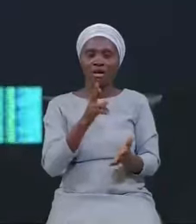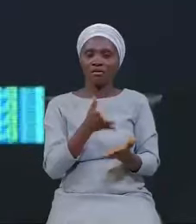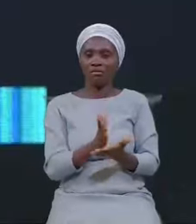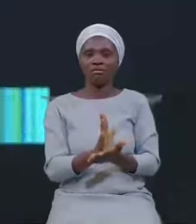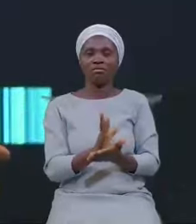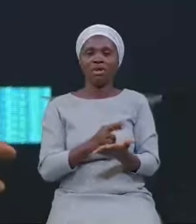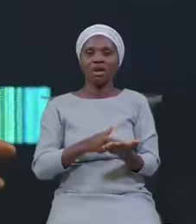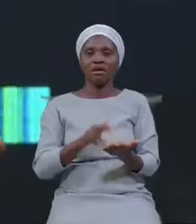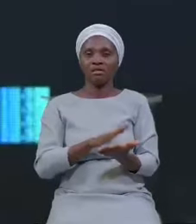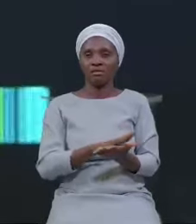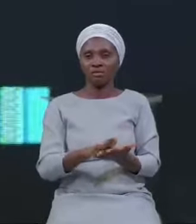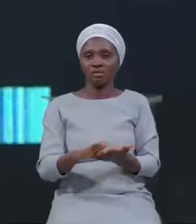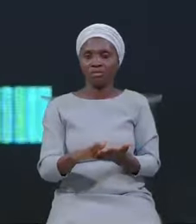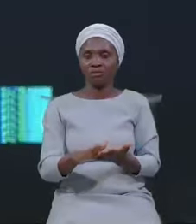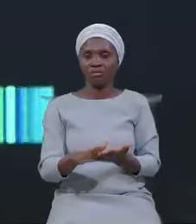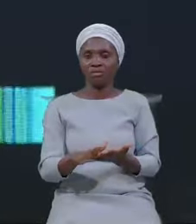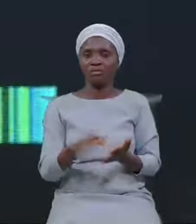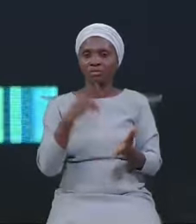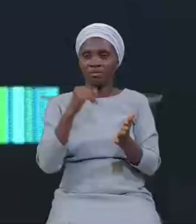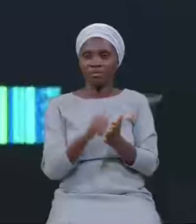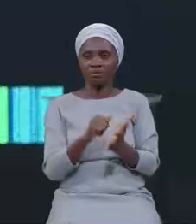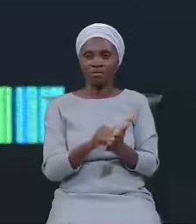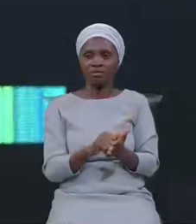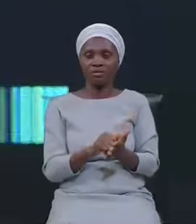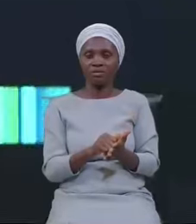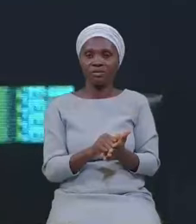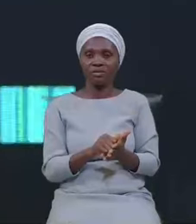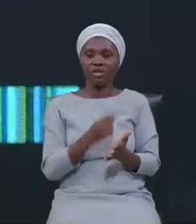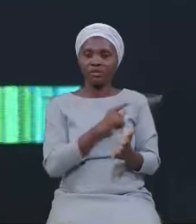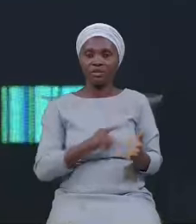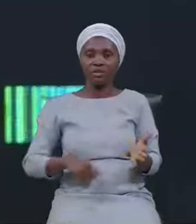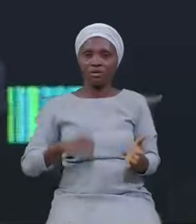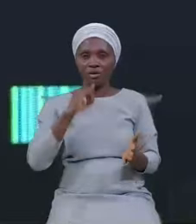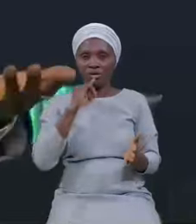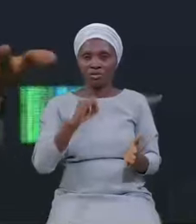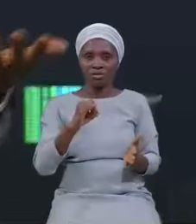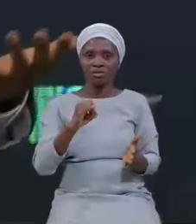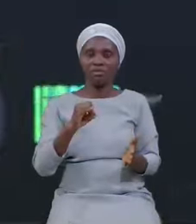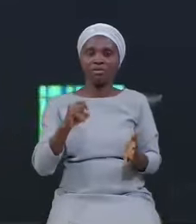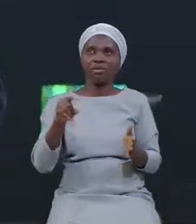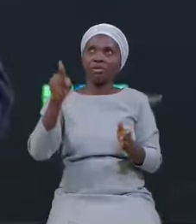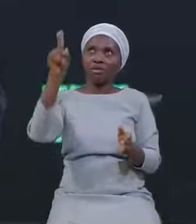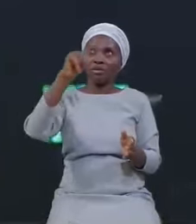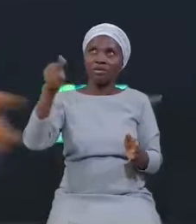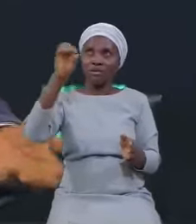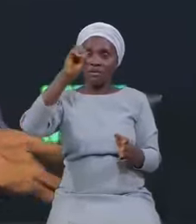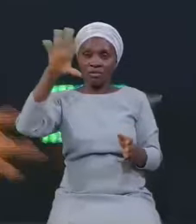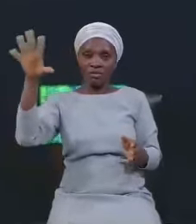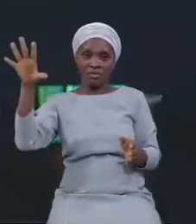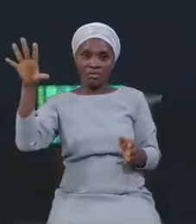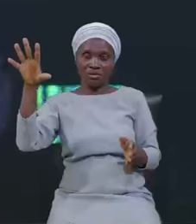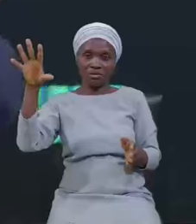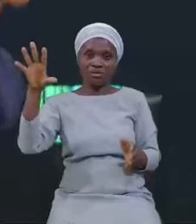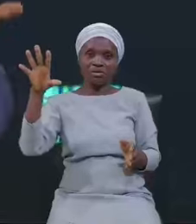soleil nous sait ici au lieu Alpha. Le soleil, c'est tout le monde dans notre état.